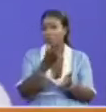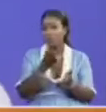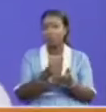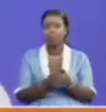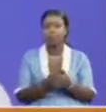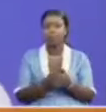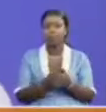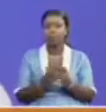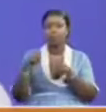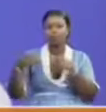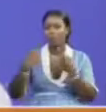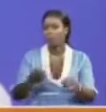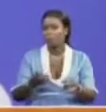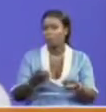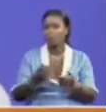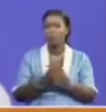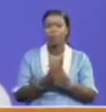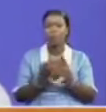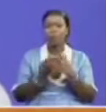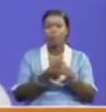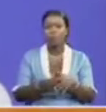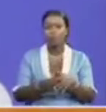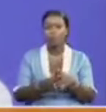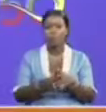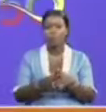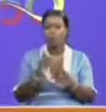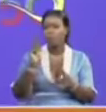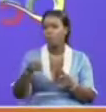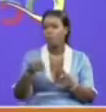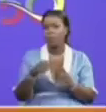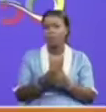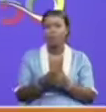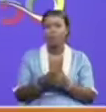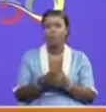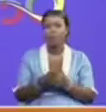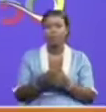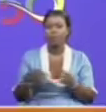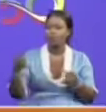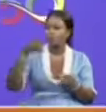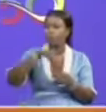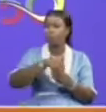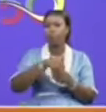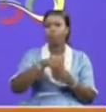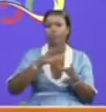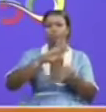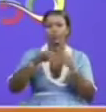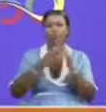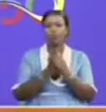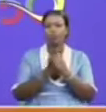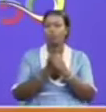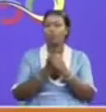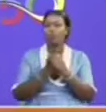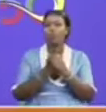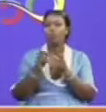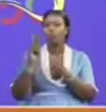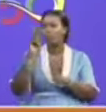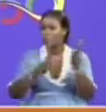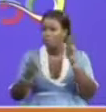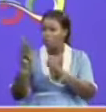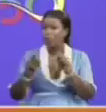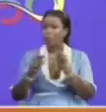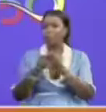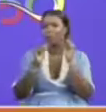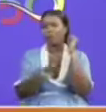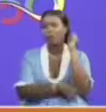puisque déjà nous avons une société qui aime son pays et nous avons énormément d'experts en